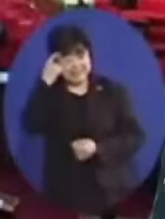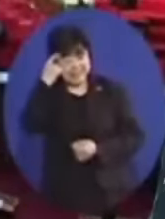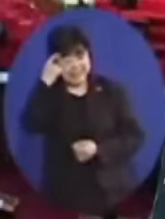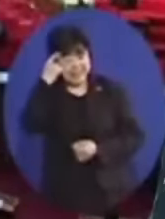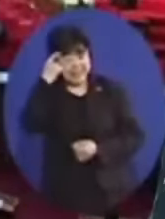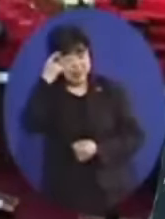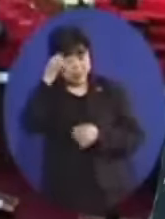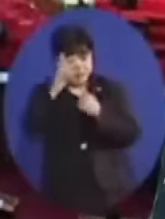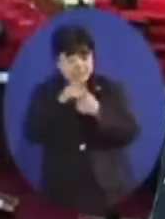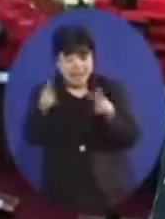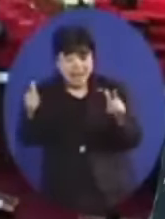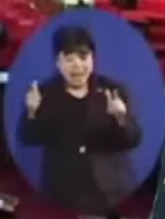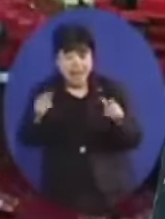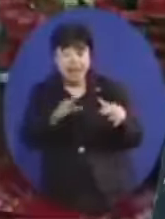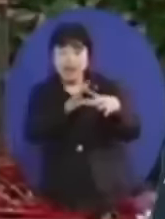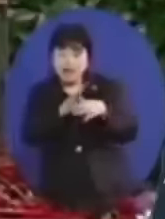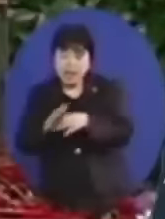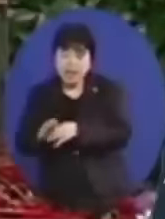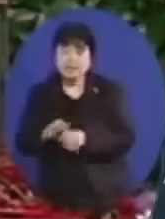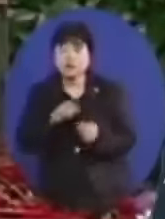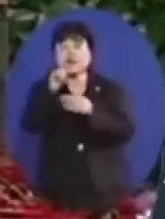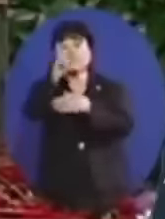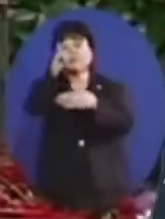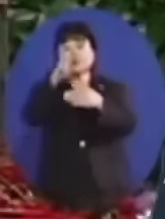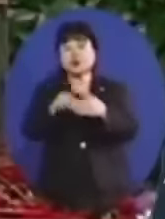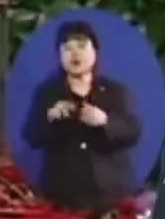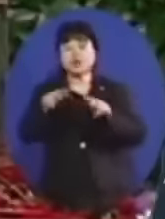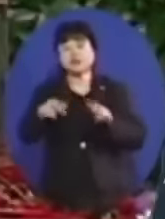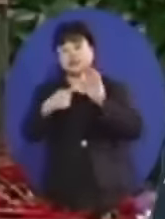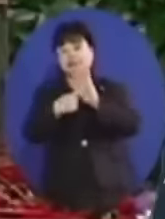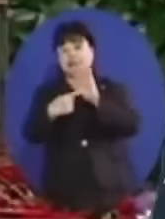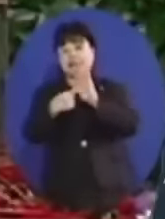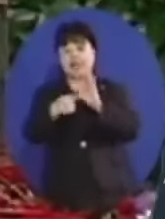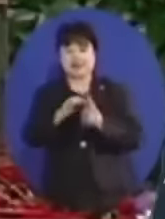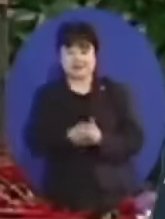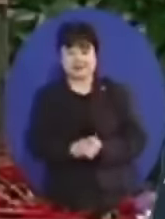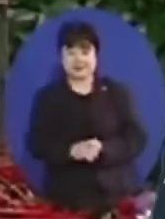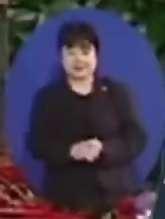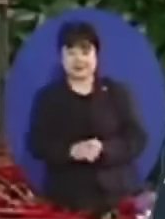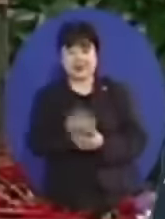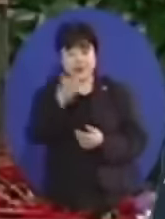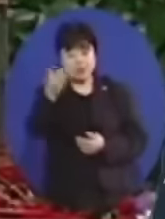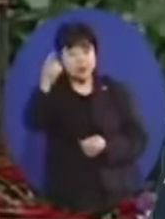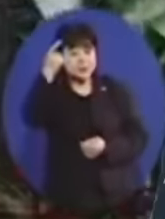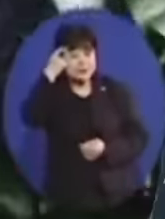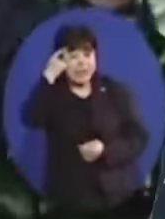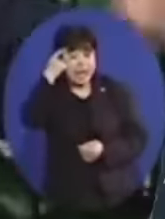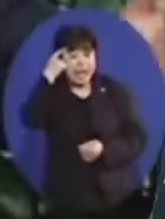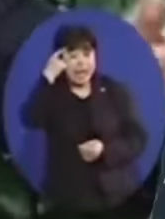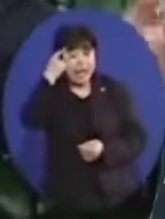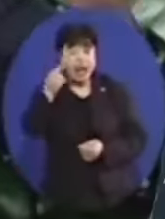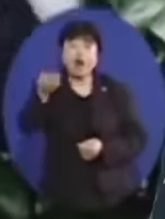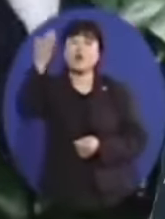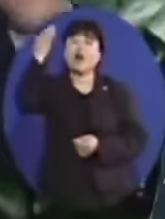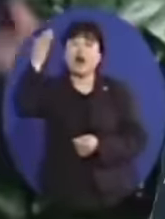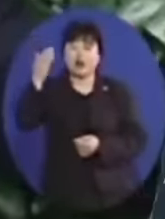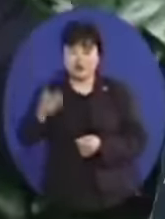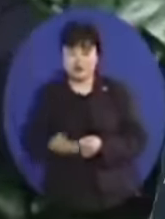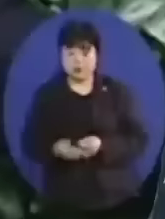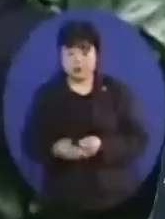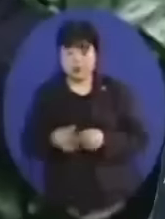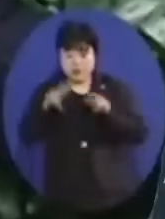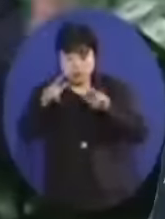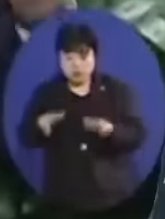보이지 않지만 끊임없이 나의 삶 속에 현실로 나타납니다. 여러분 생각은 과거의 생각은 지금